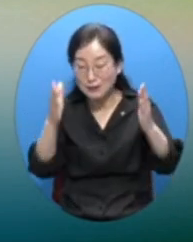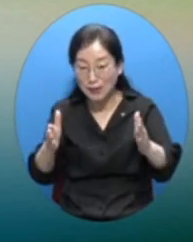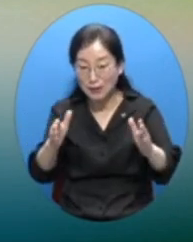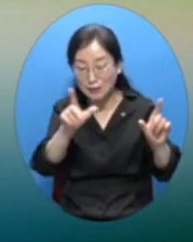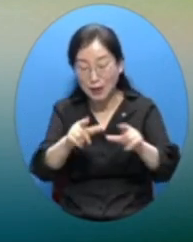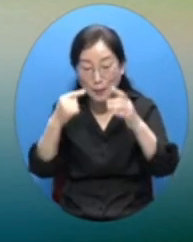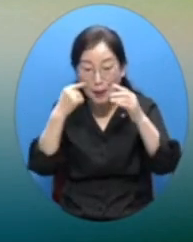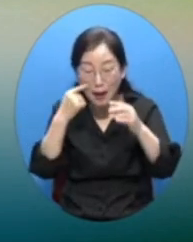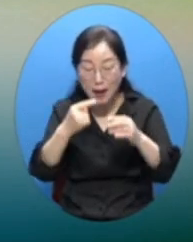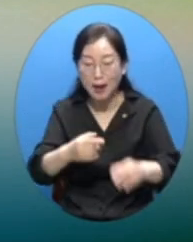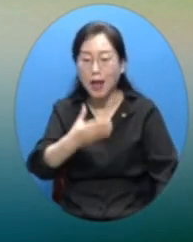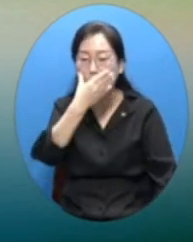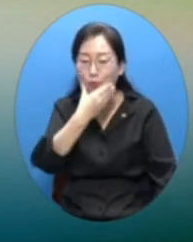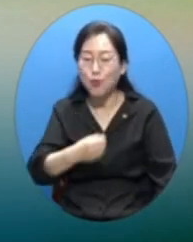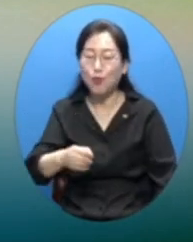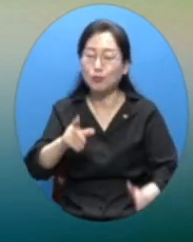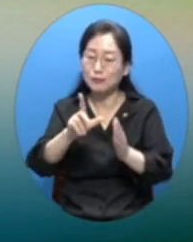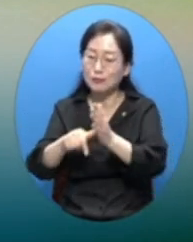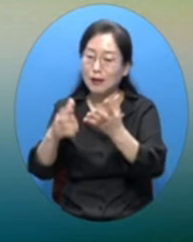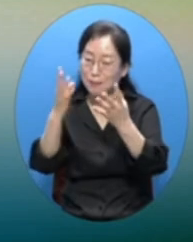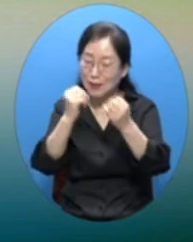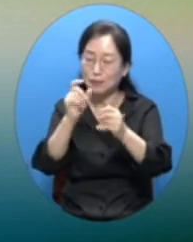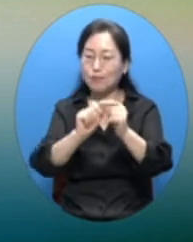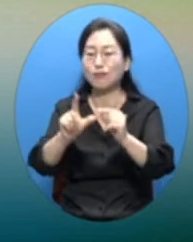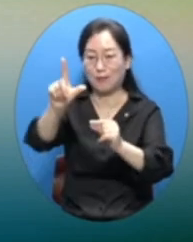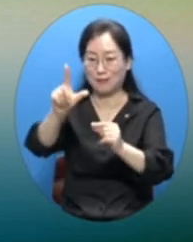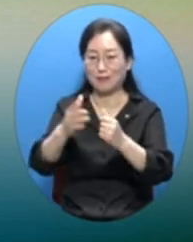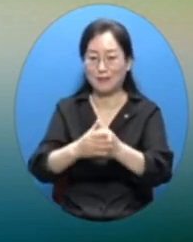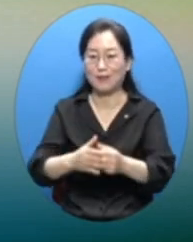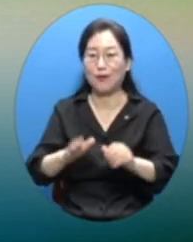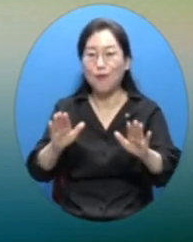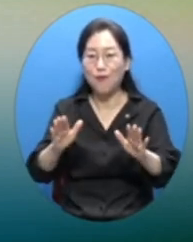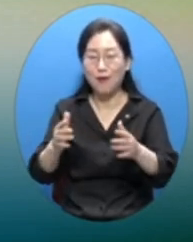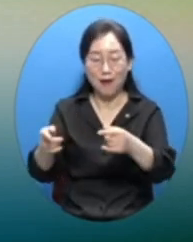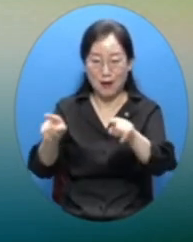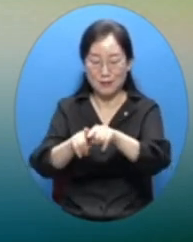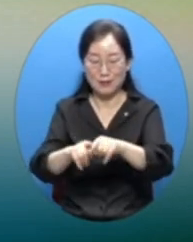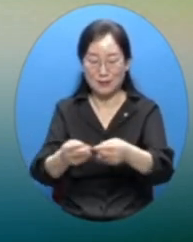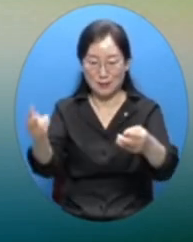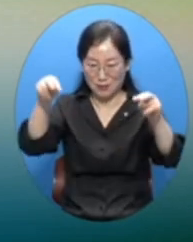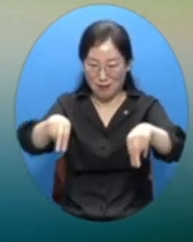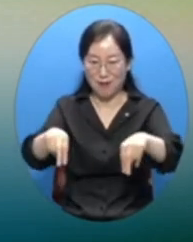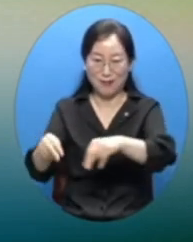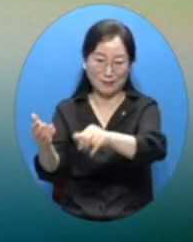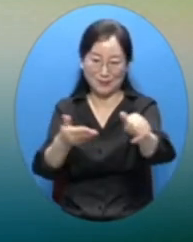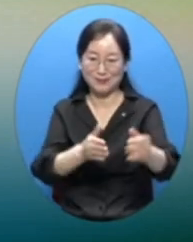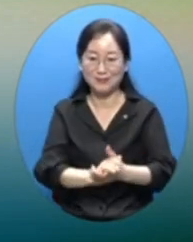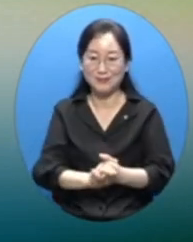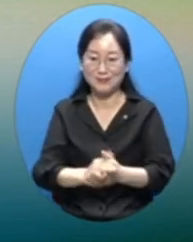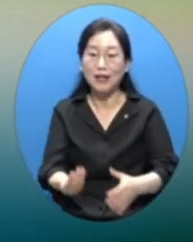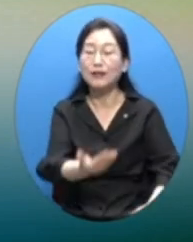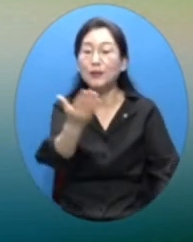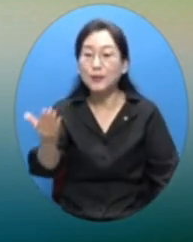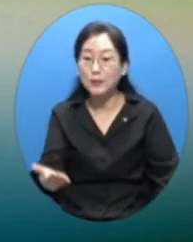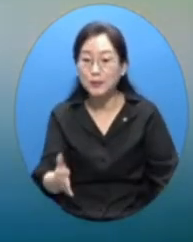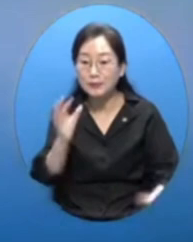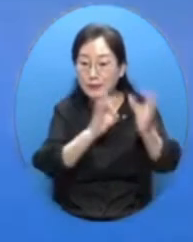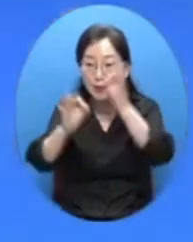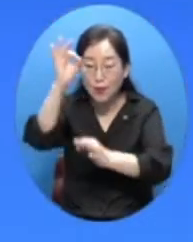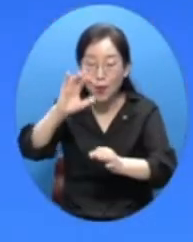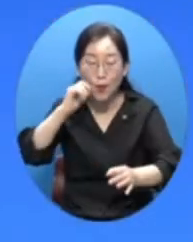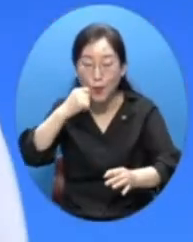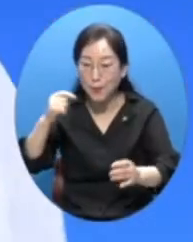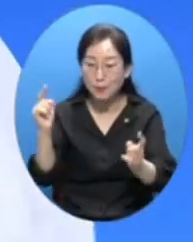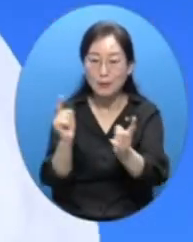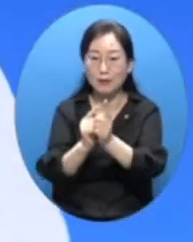순간들이 훨씬 더 많기 때문이에요. 오늘도 우리 같이 일어나요. 여러분 사고를 당하고 어려움 당하고